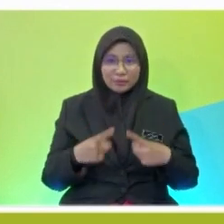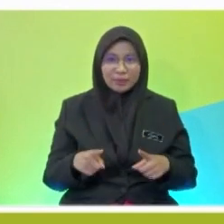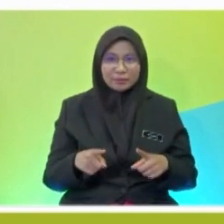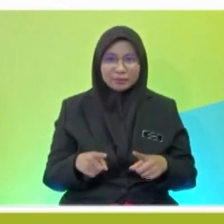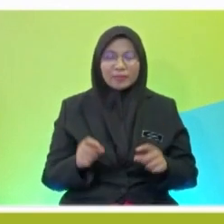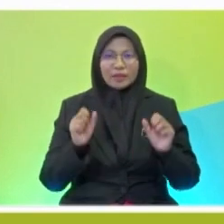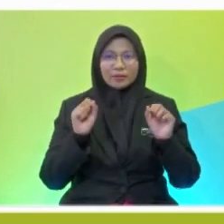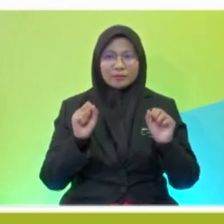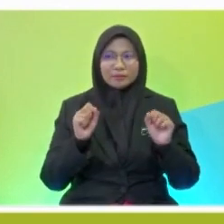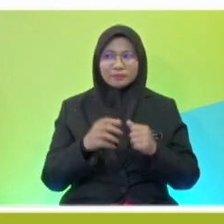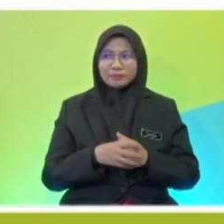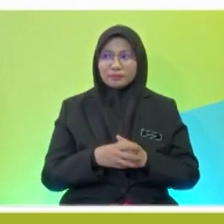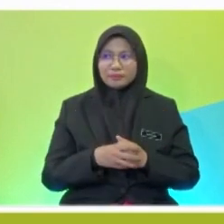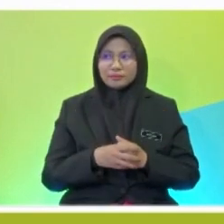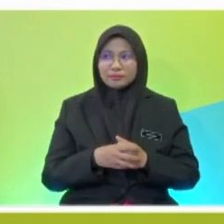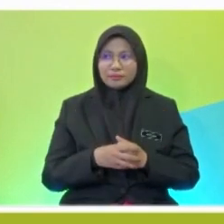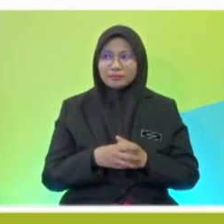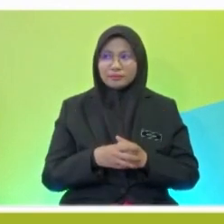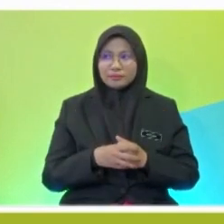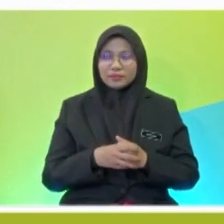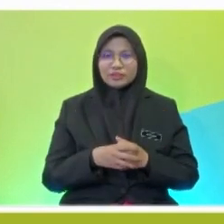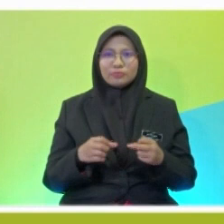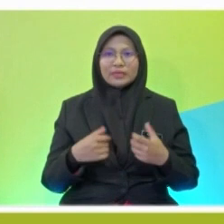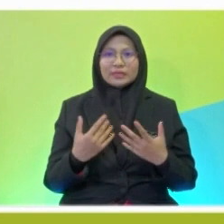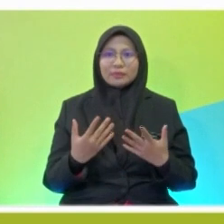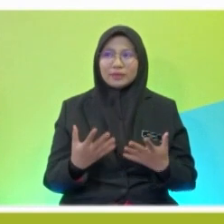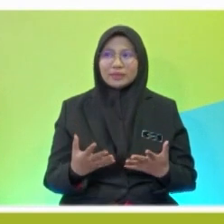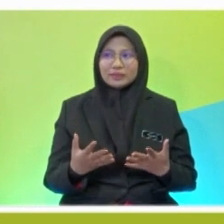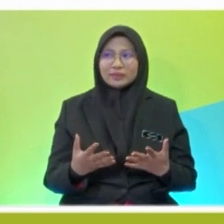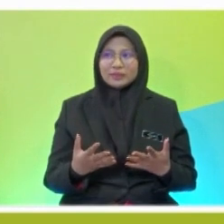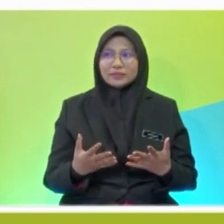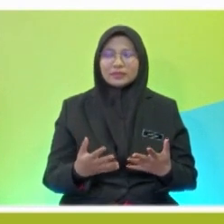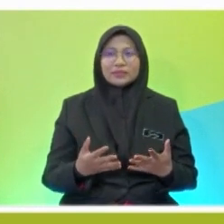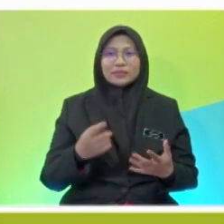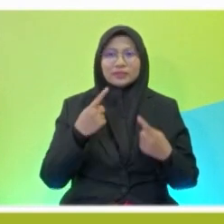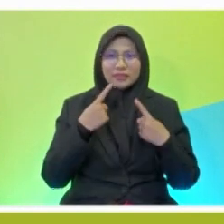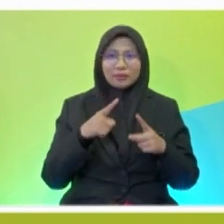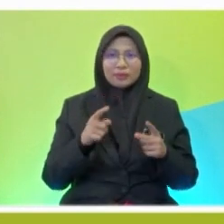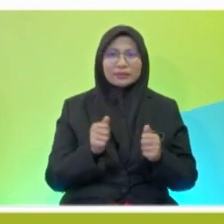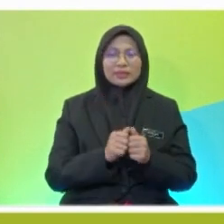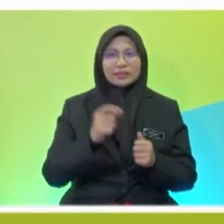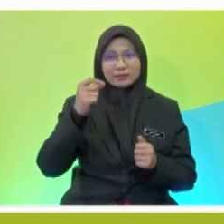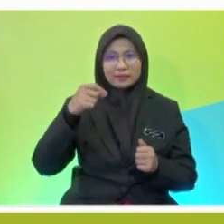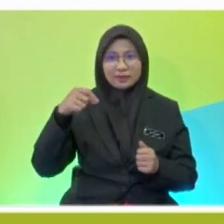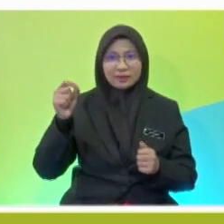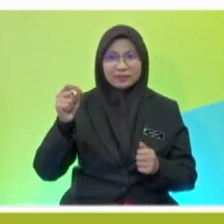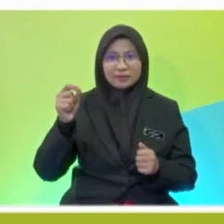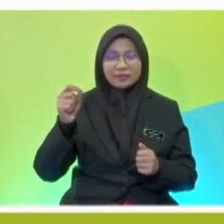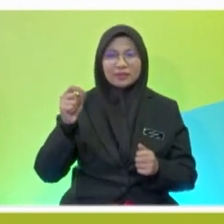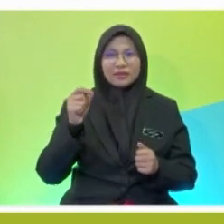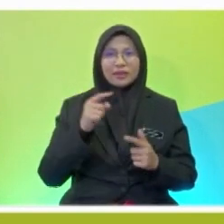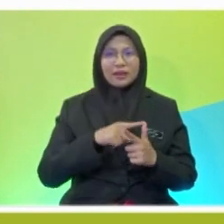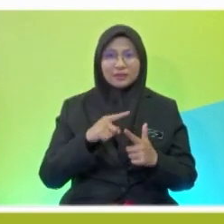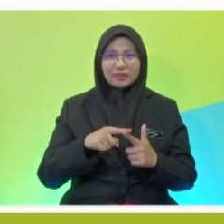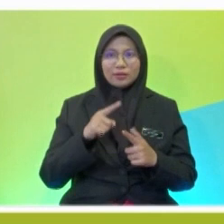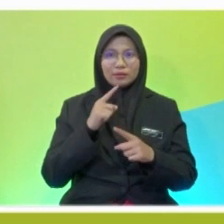komunikasi lisan warga emas ya nah jadi calon dikehendaki menandakan Rain atau Pangkal ya Tandai atau Pangkal